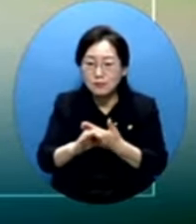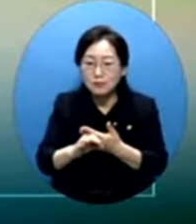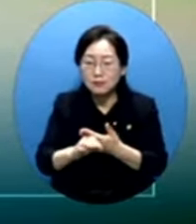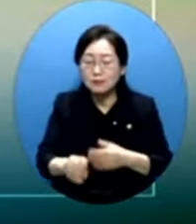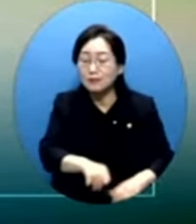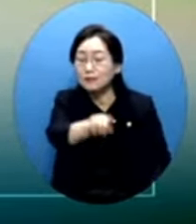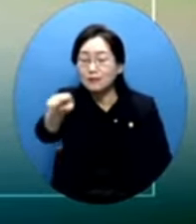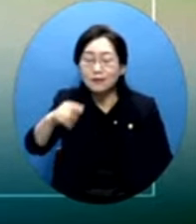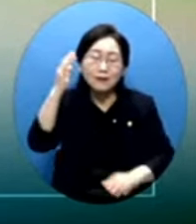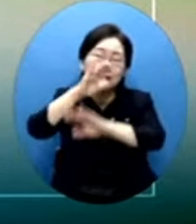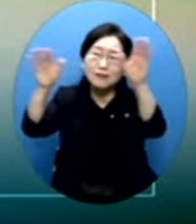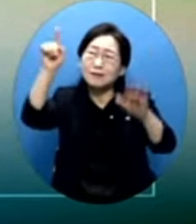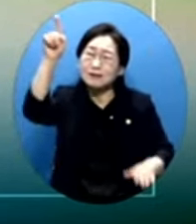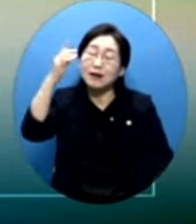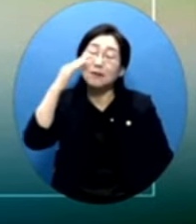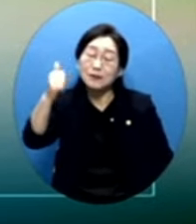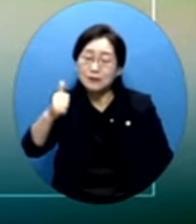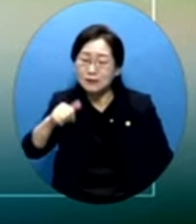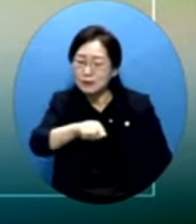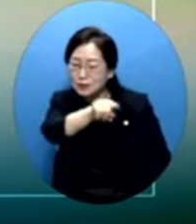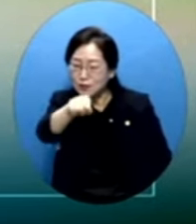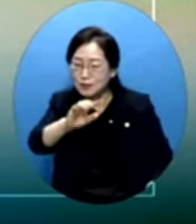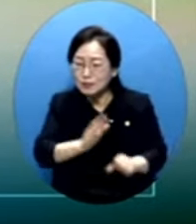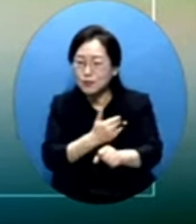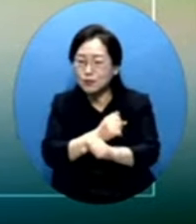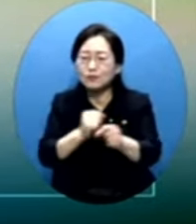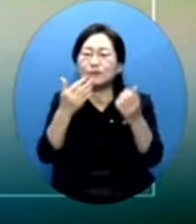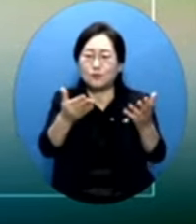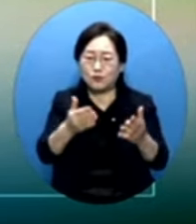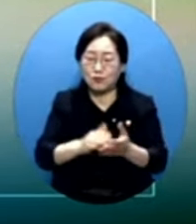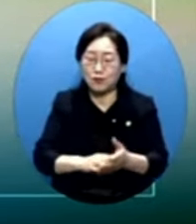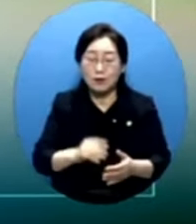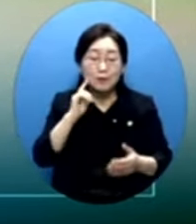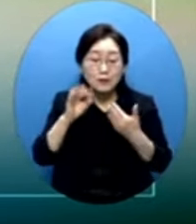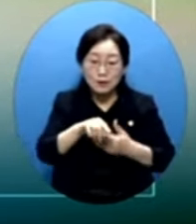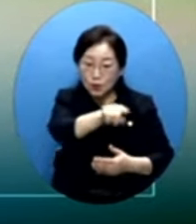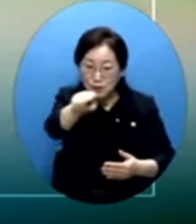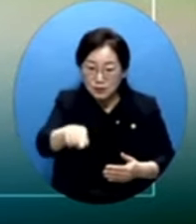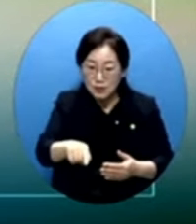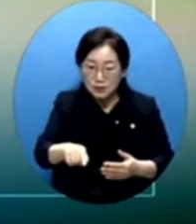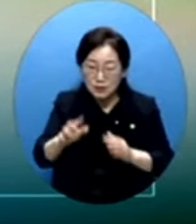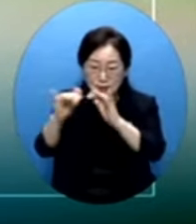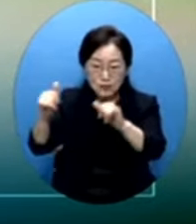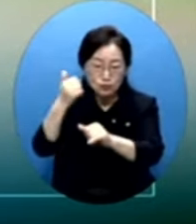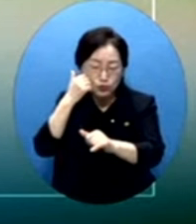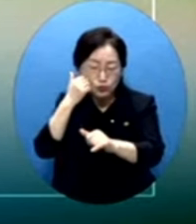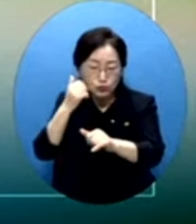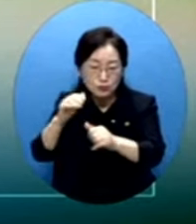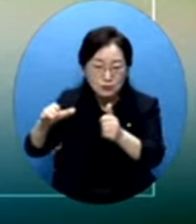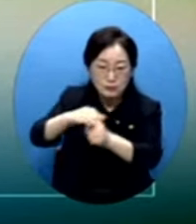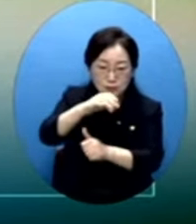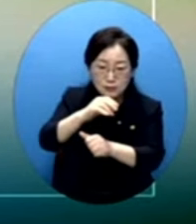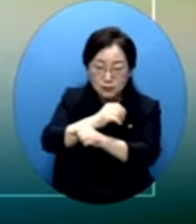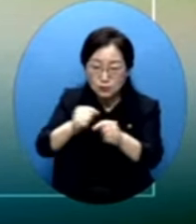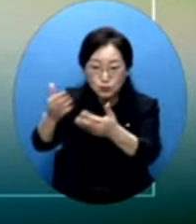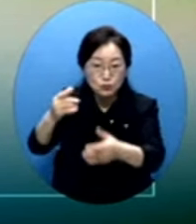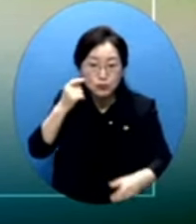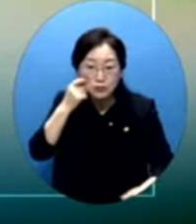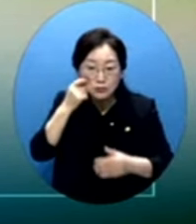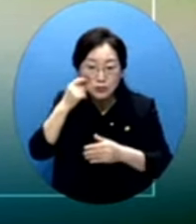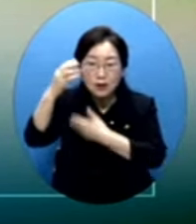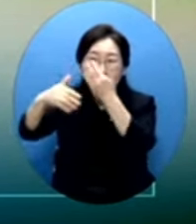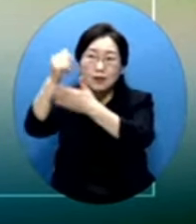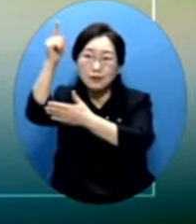너희 하늘 아버지께서도 너희 잘못을 용서하시려니와 너희가 사람의 잘못을 용서하지 아니하면 너희 아버지께서도 너희 잘못을